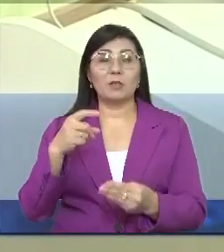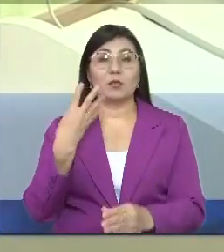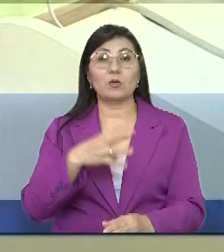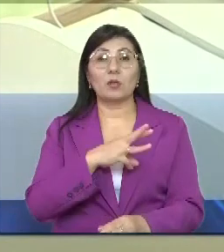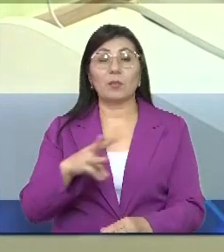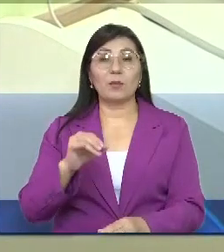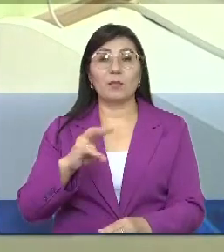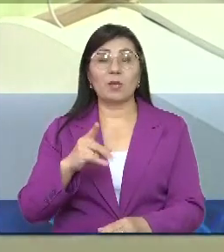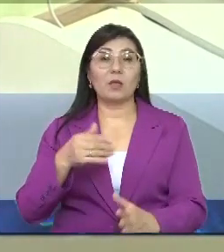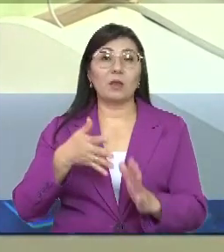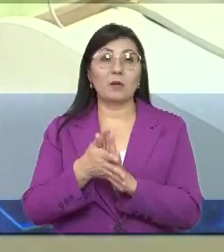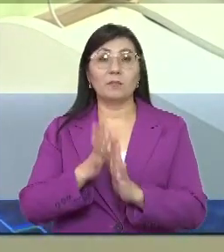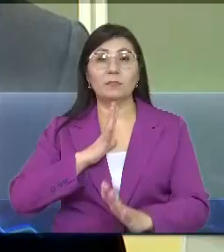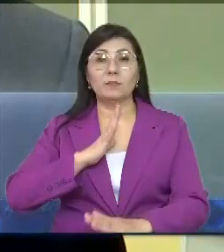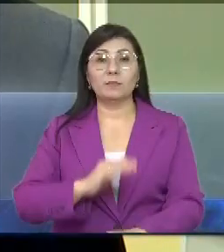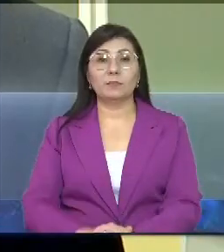млн тенге